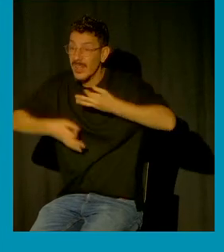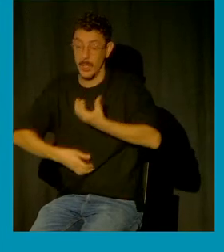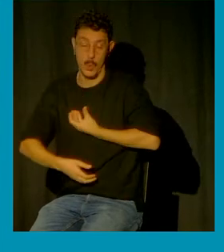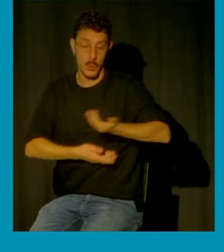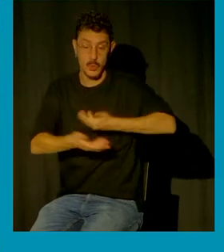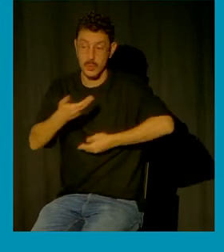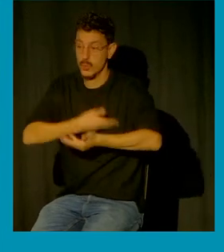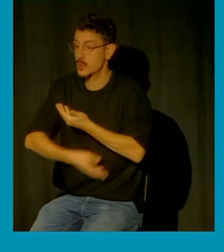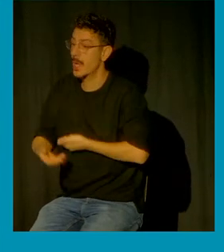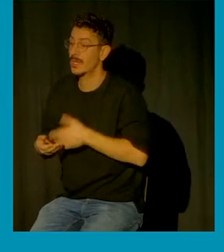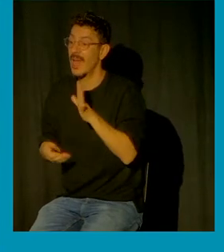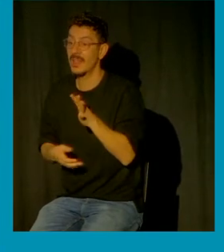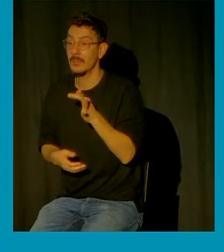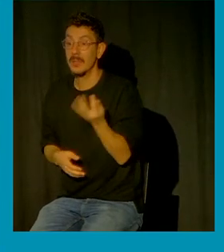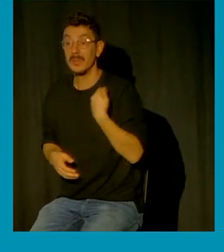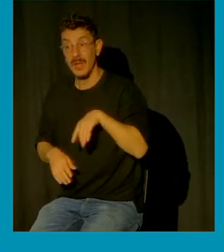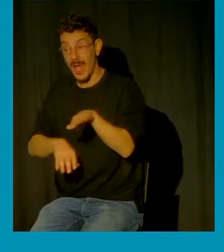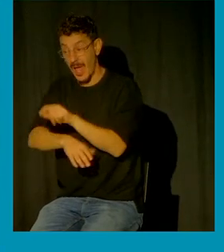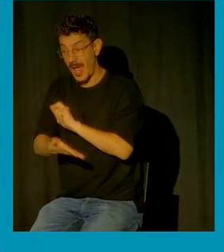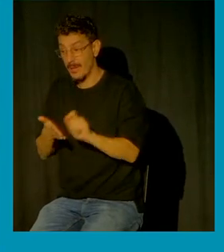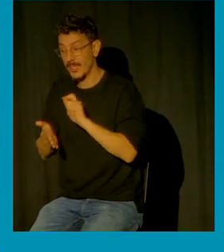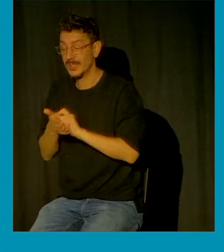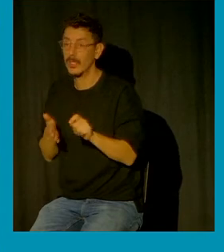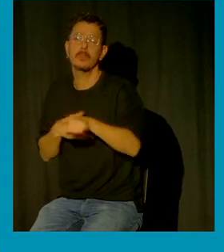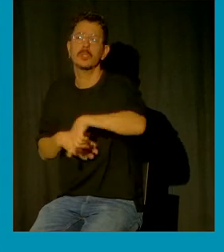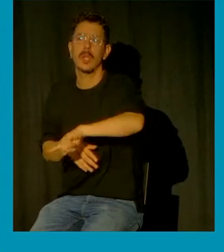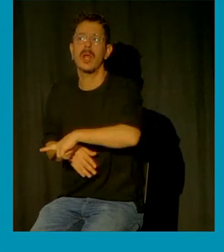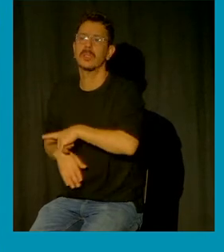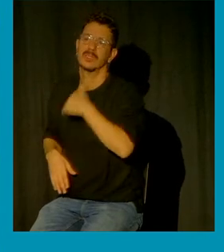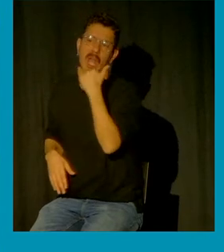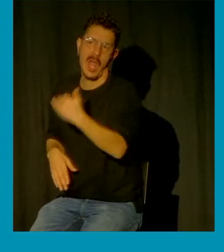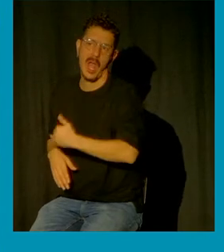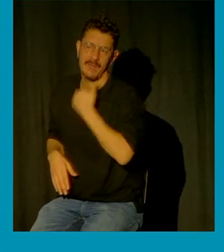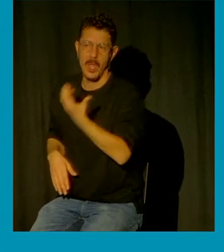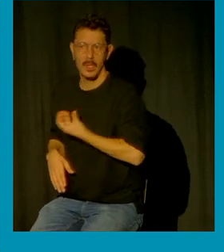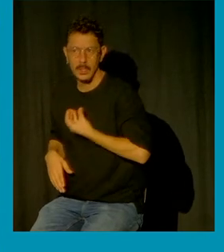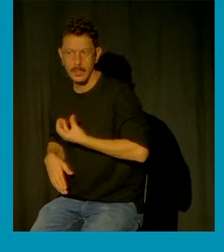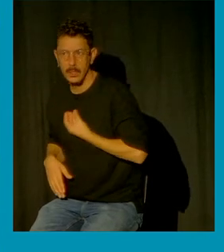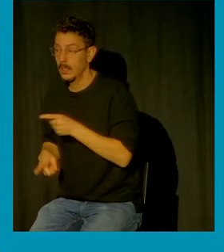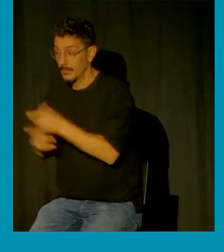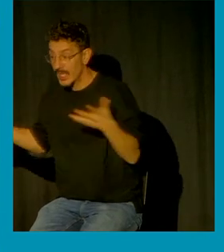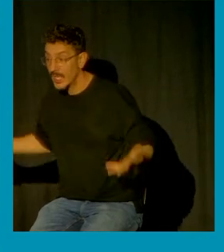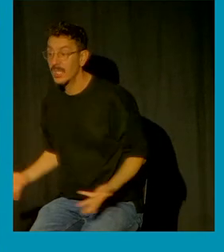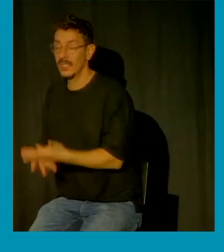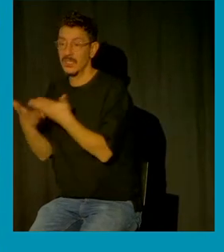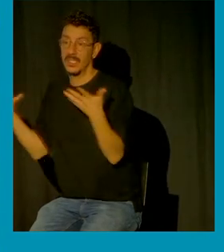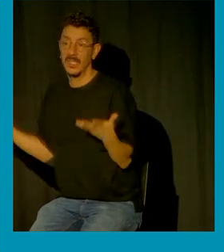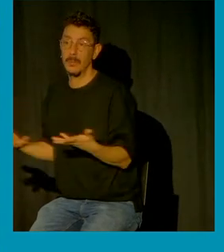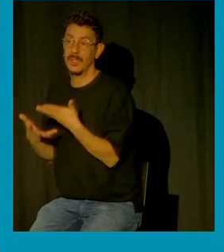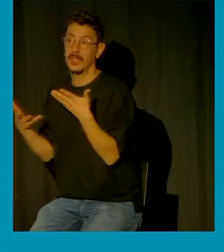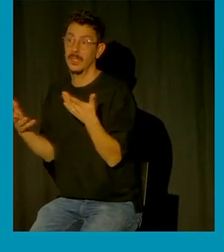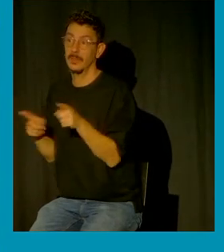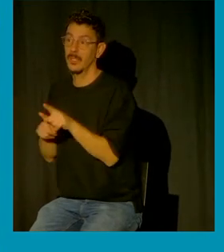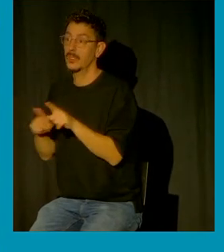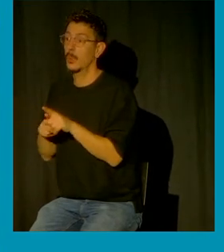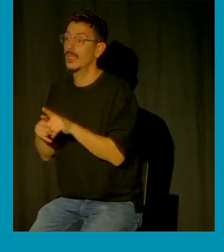administracions locals que a més a més després els ajuntaments com ja sabeu el que fan és impulsar i dinamitzar ecosistemes locals en els ecosistemes locals